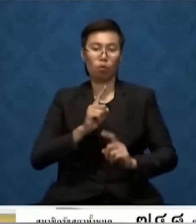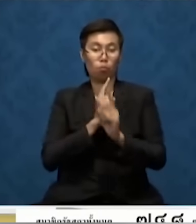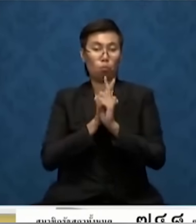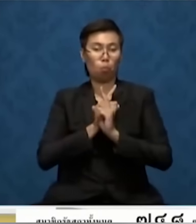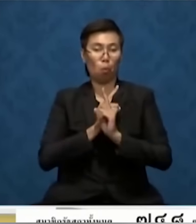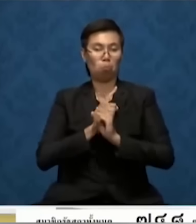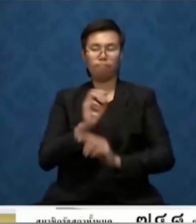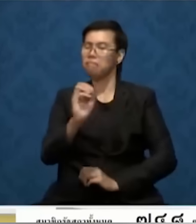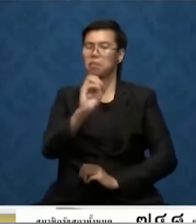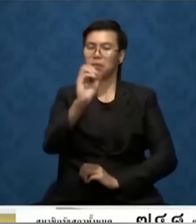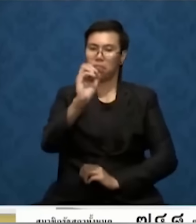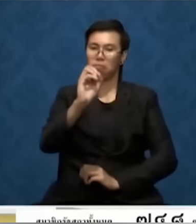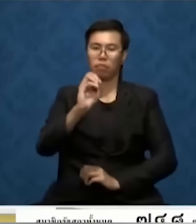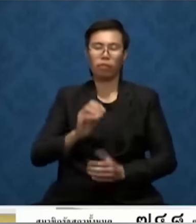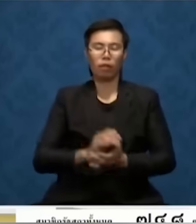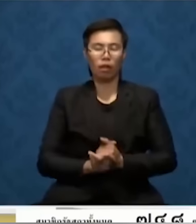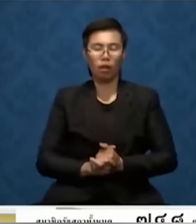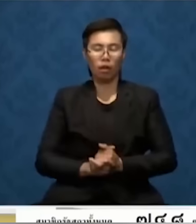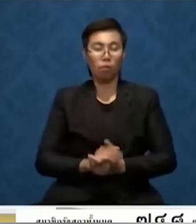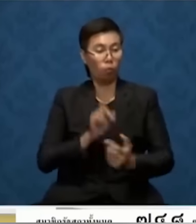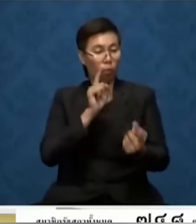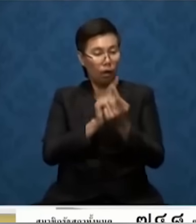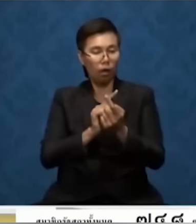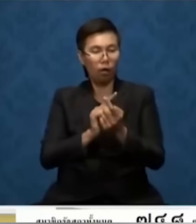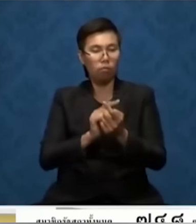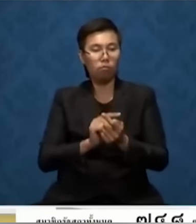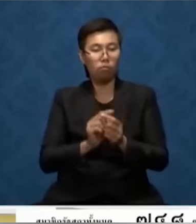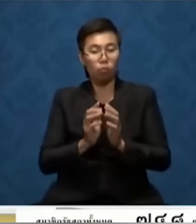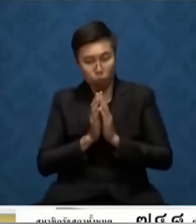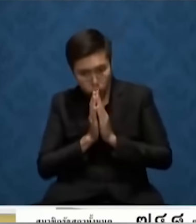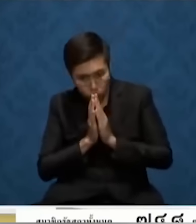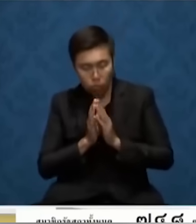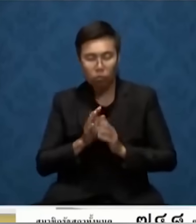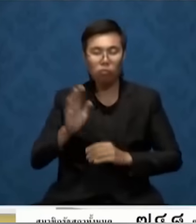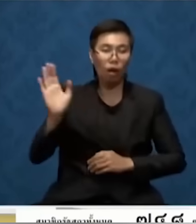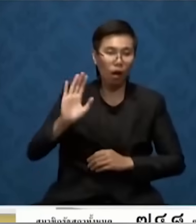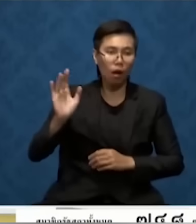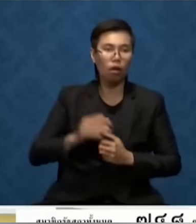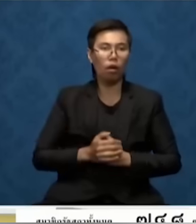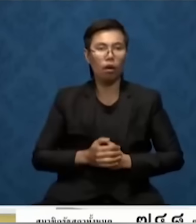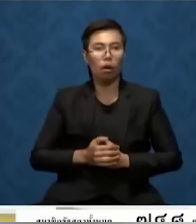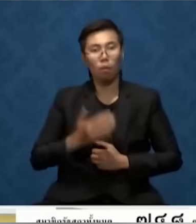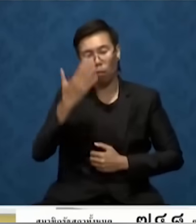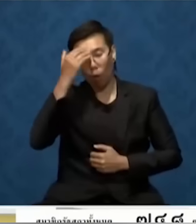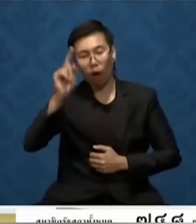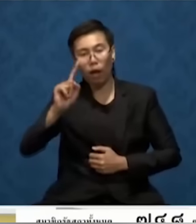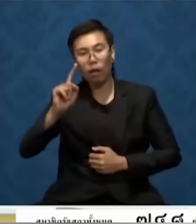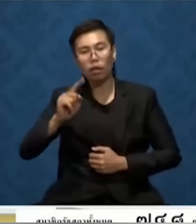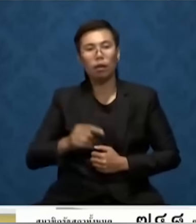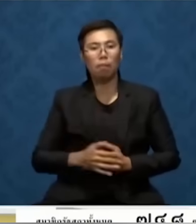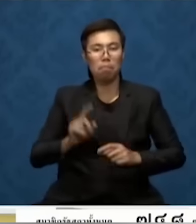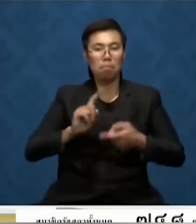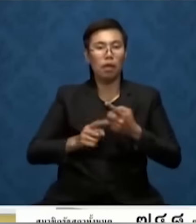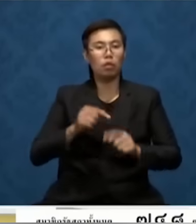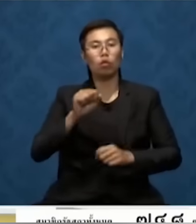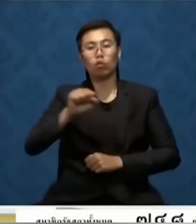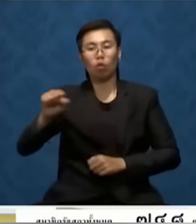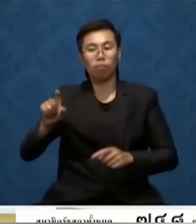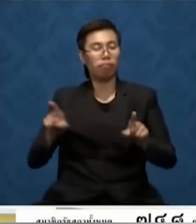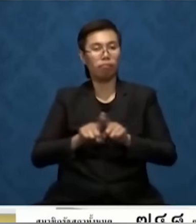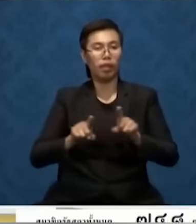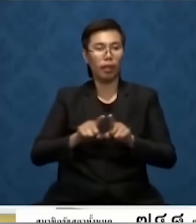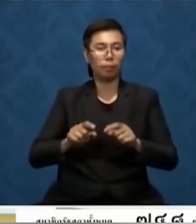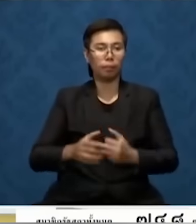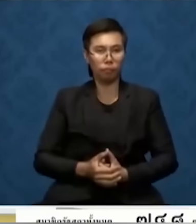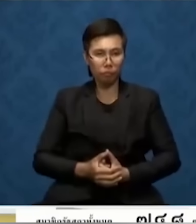ณพิธาลิ้มเจริญรัตน์เจอกันก็ทักทายกันเพราะเป็นเพื่อนสภาผู้แทนราษฎรด้วยกันแต่ด้วยความเคารพท่านประธานครับ